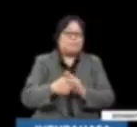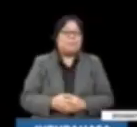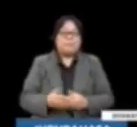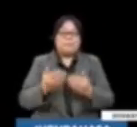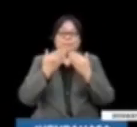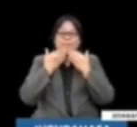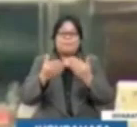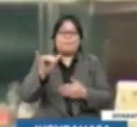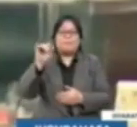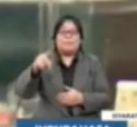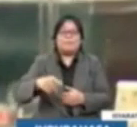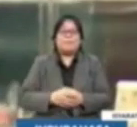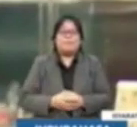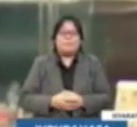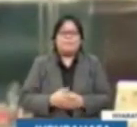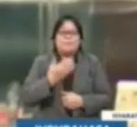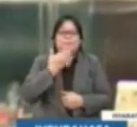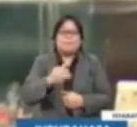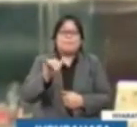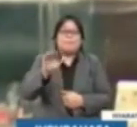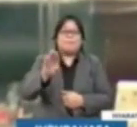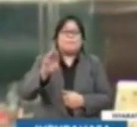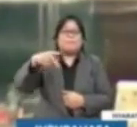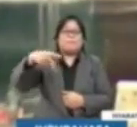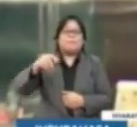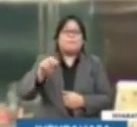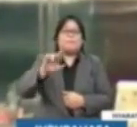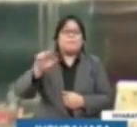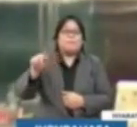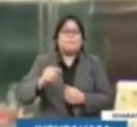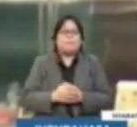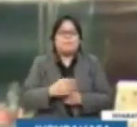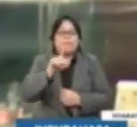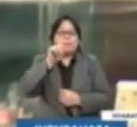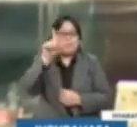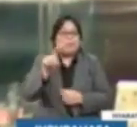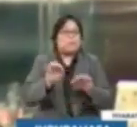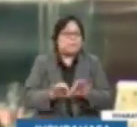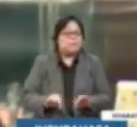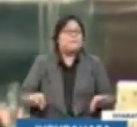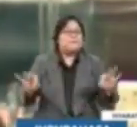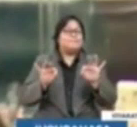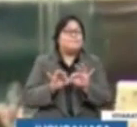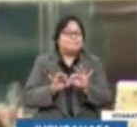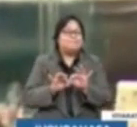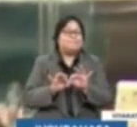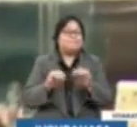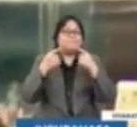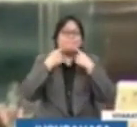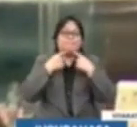masih satu ini betul masih yang May vary satu soalnya penting untuk